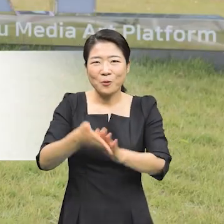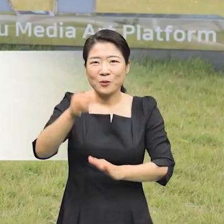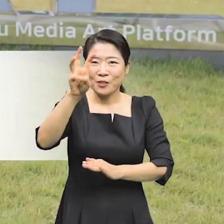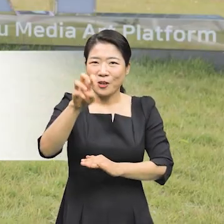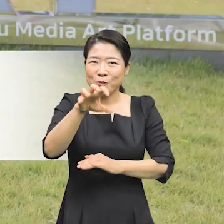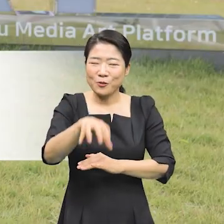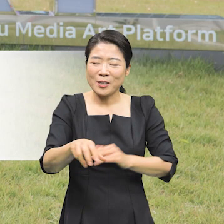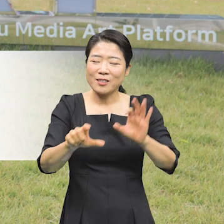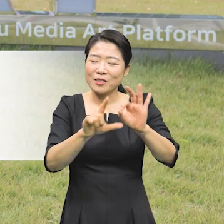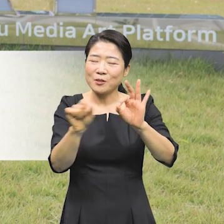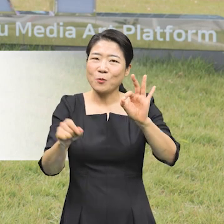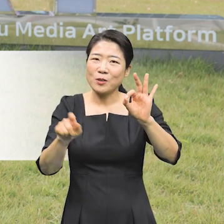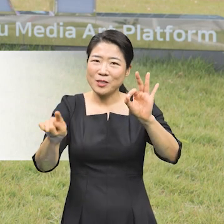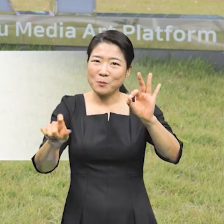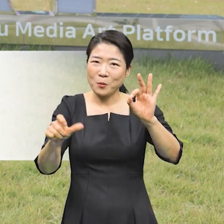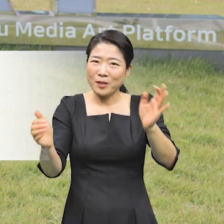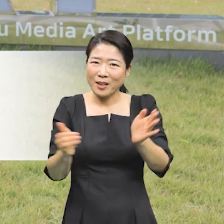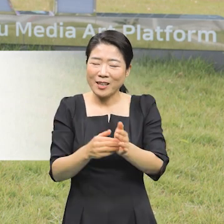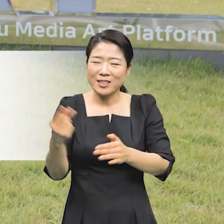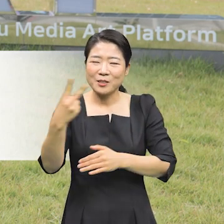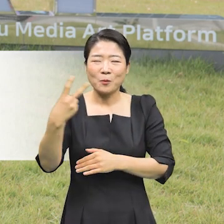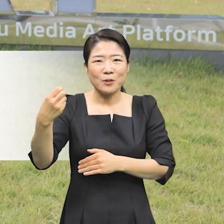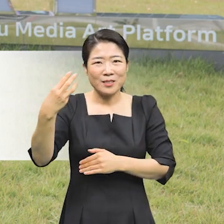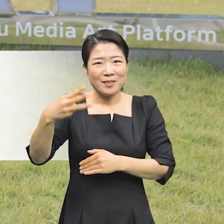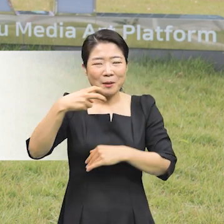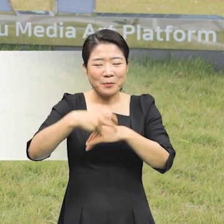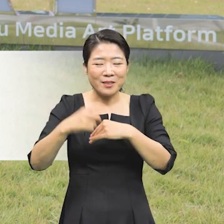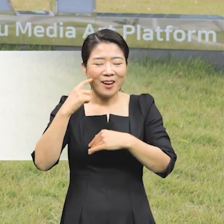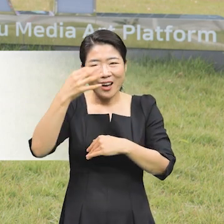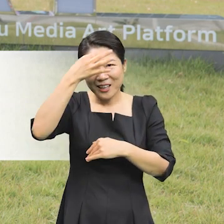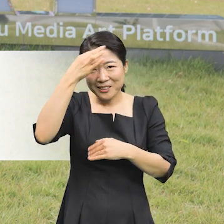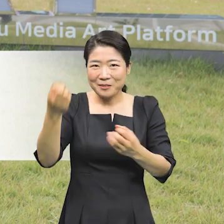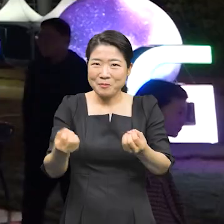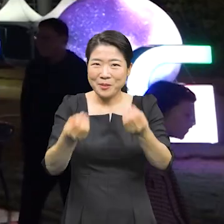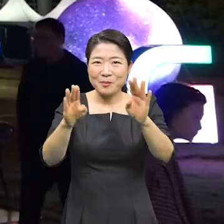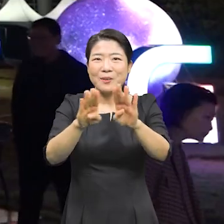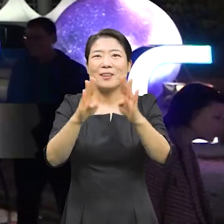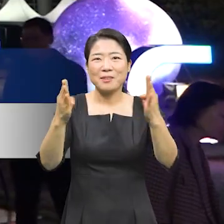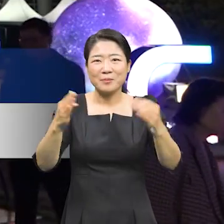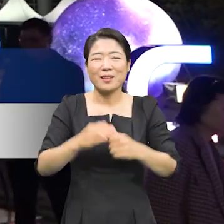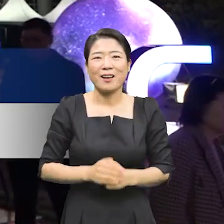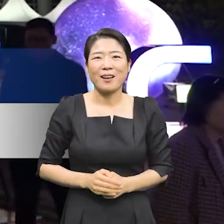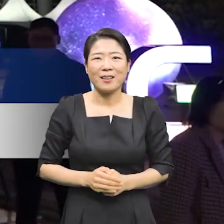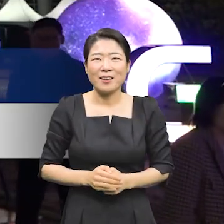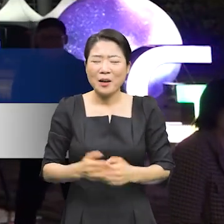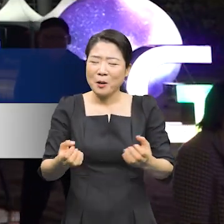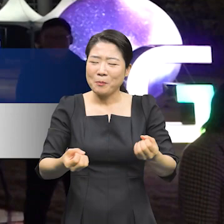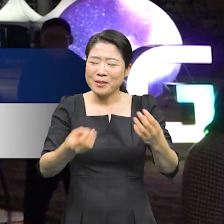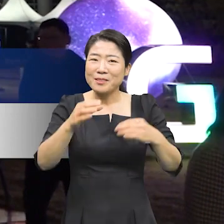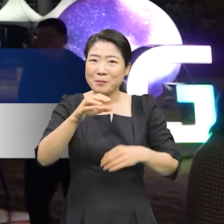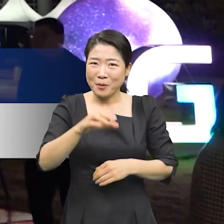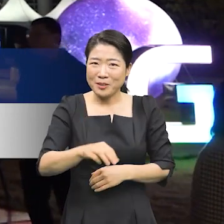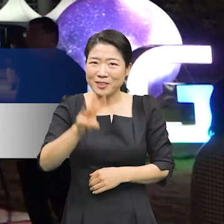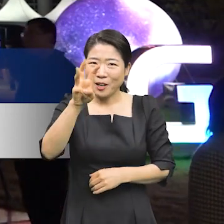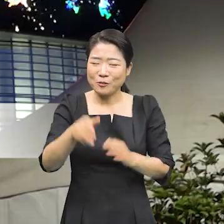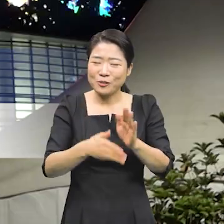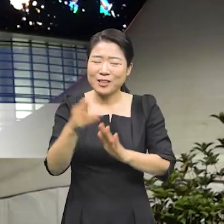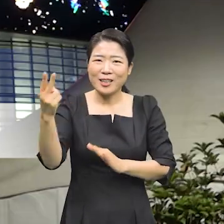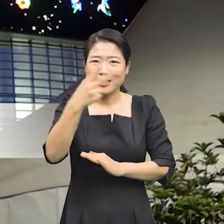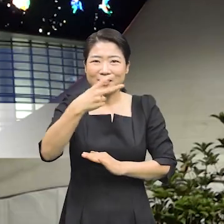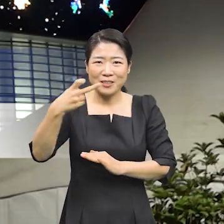오는 15일까지 2023 광주 미디어아트 페스티벌이 열립니다. 광주 미디어아트 페스티벌은